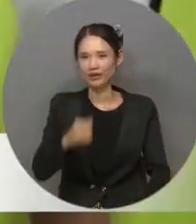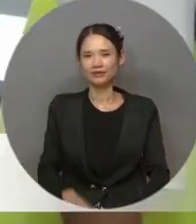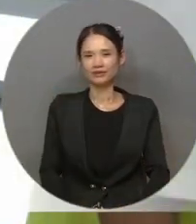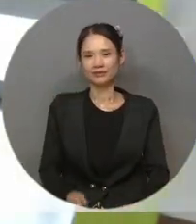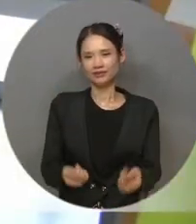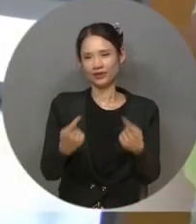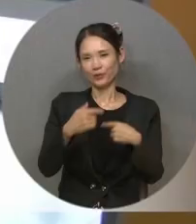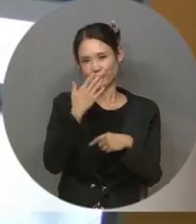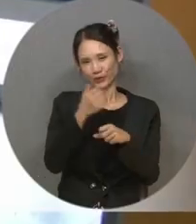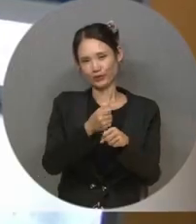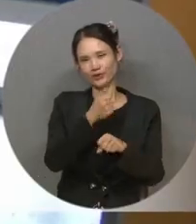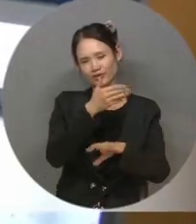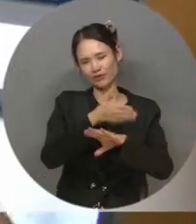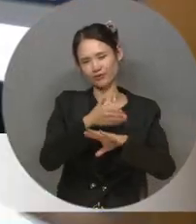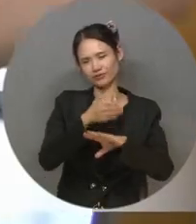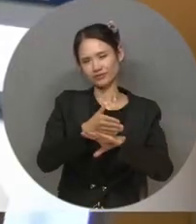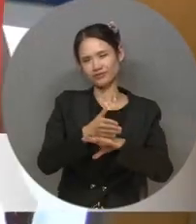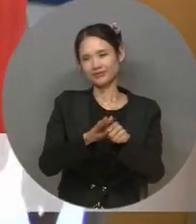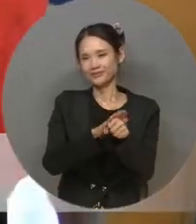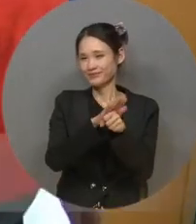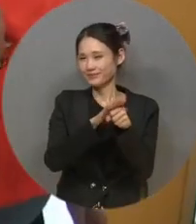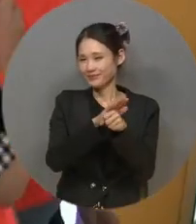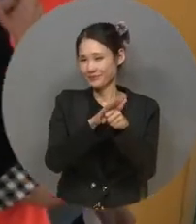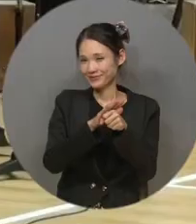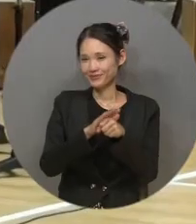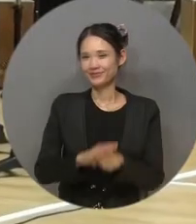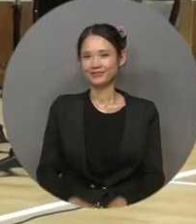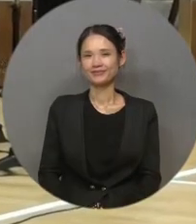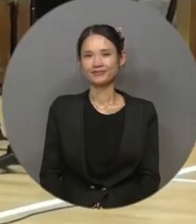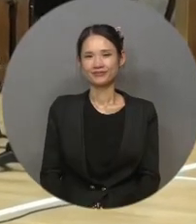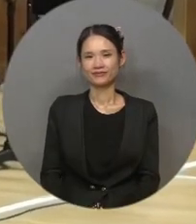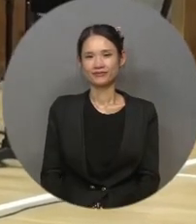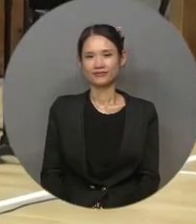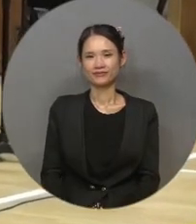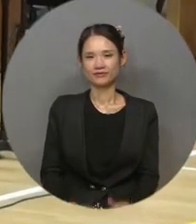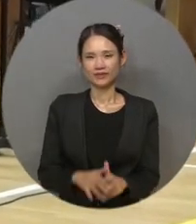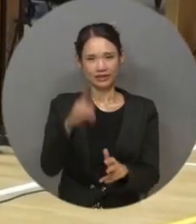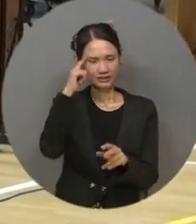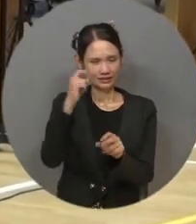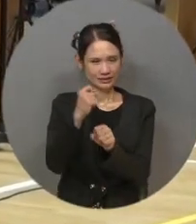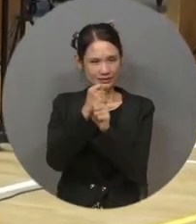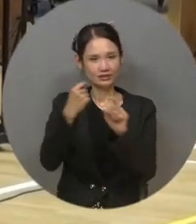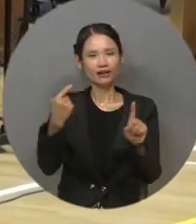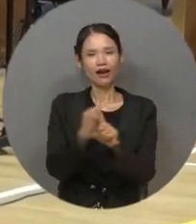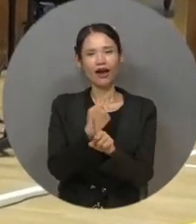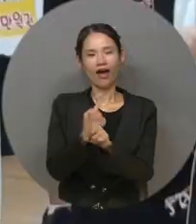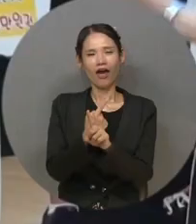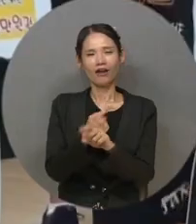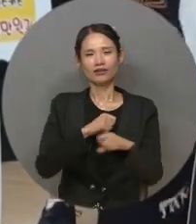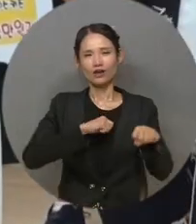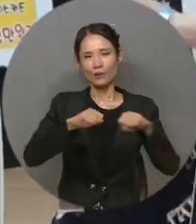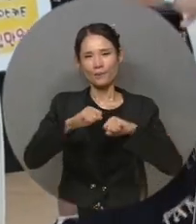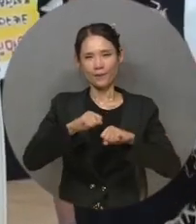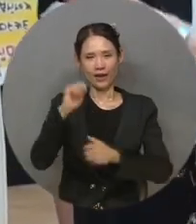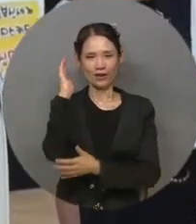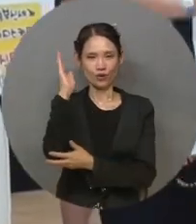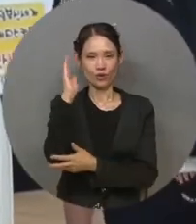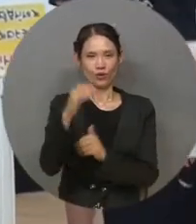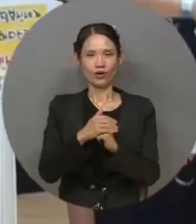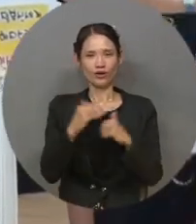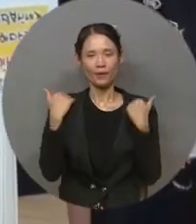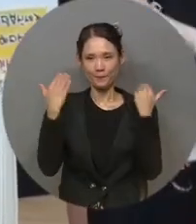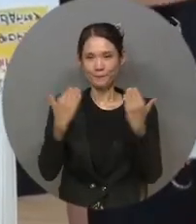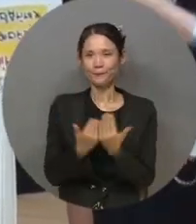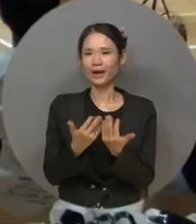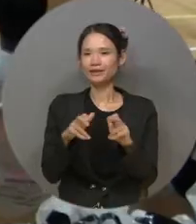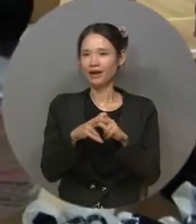해주셔서 너무나도 감사드립니다. 사랑합니다. 장애 인식 개선 파트너 강사들의 공연, 발달 장애인의